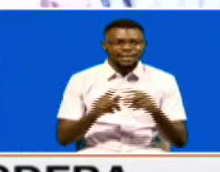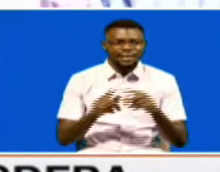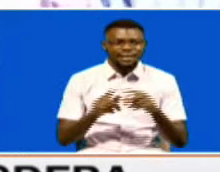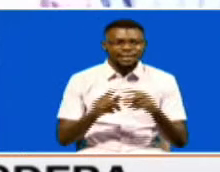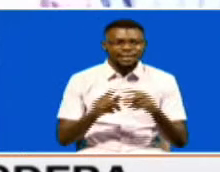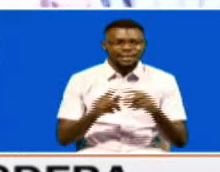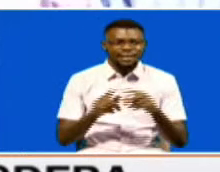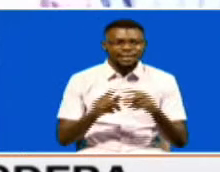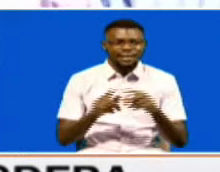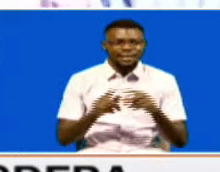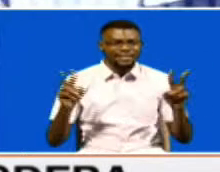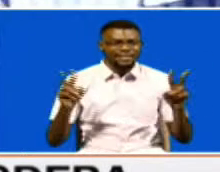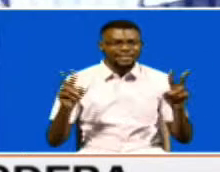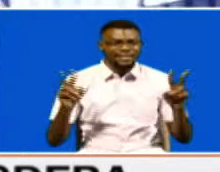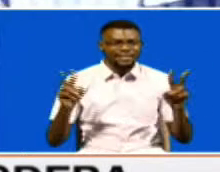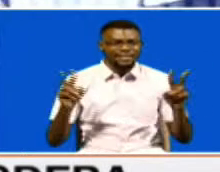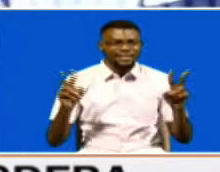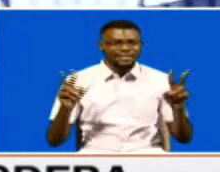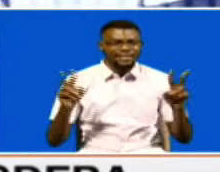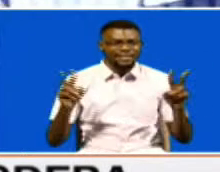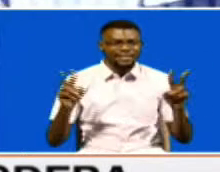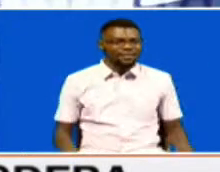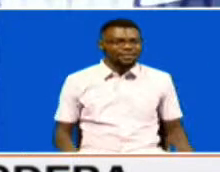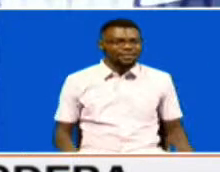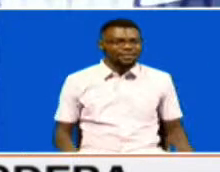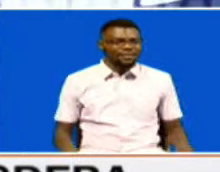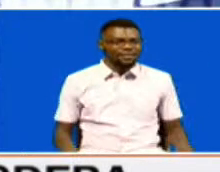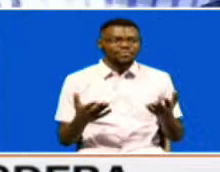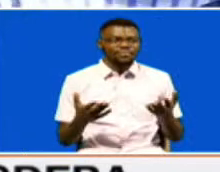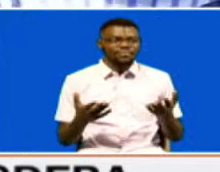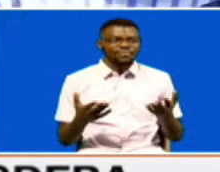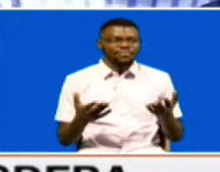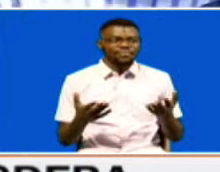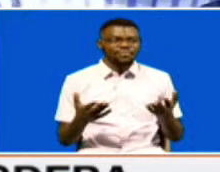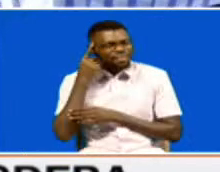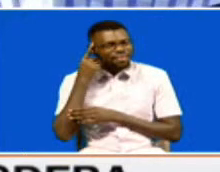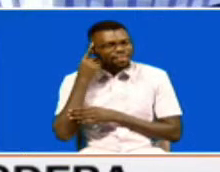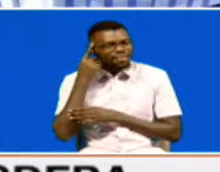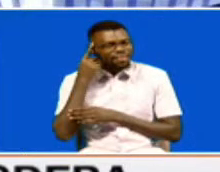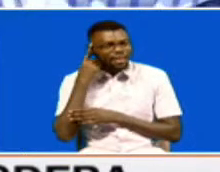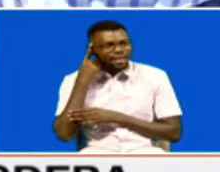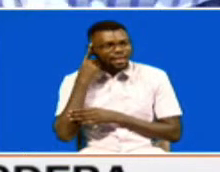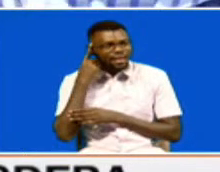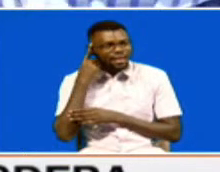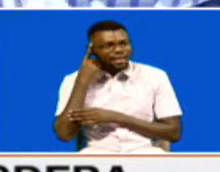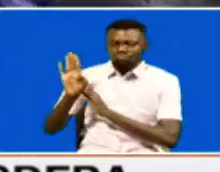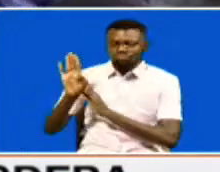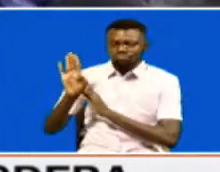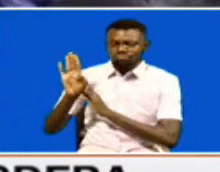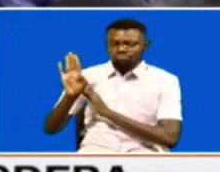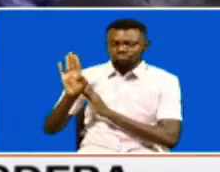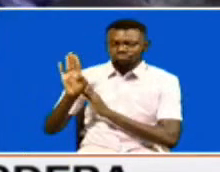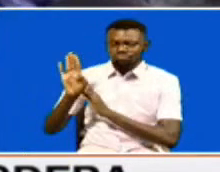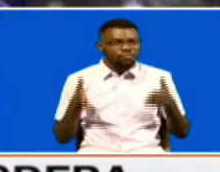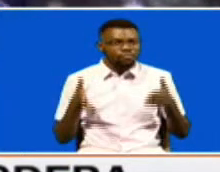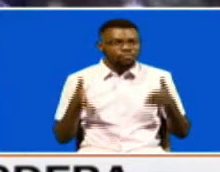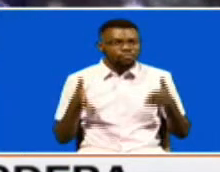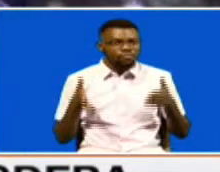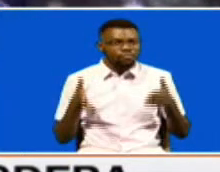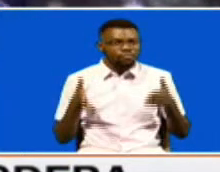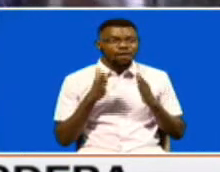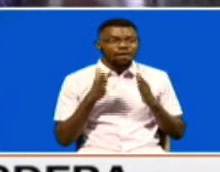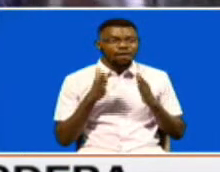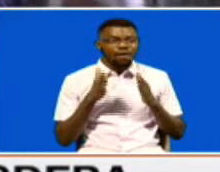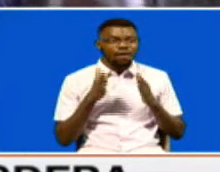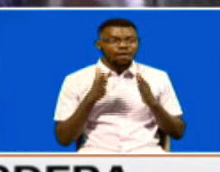amani, na vile ambao tungeweza kufikiria juu ya maendeleo. Macho yote sasa yanatazama